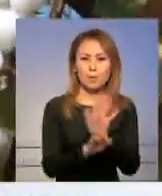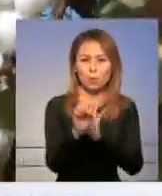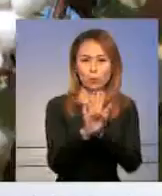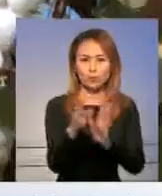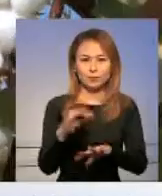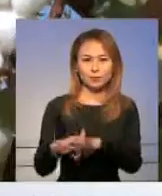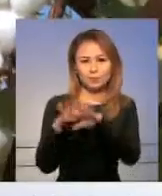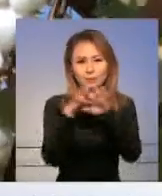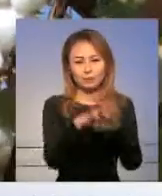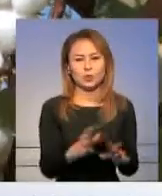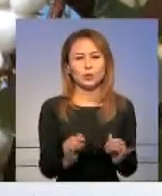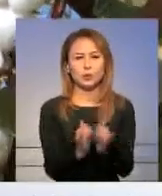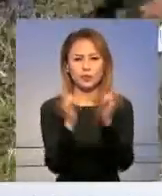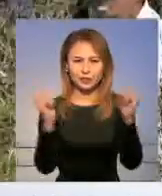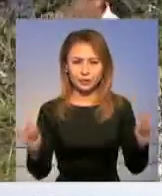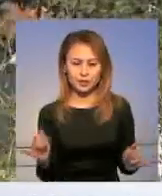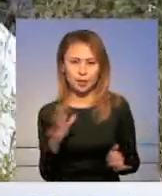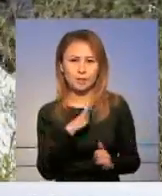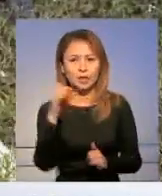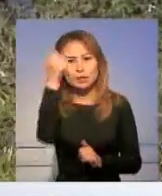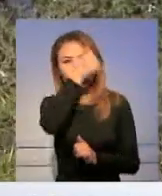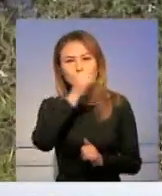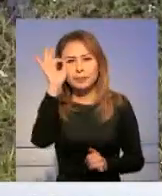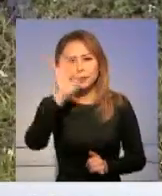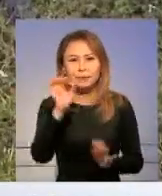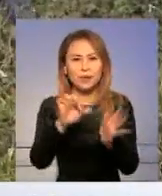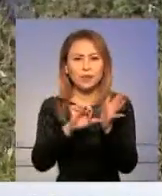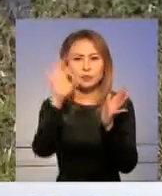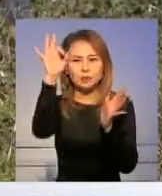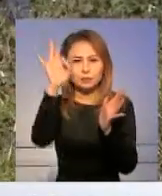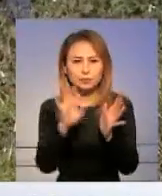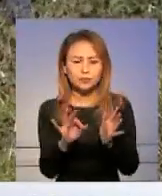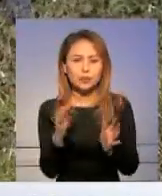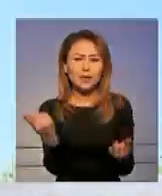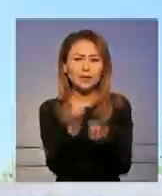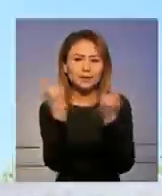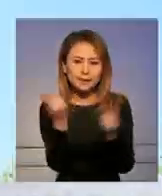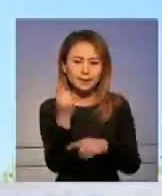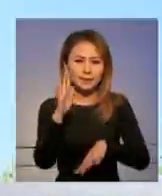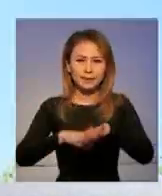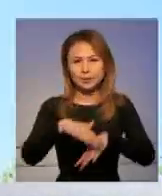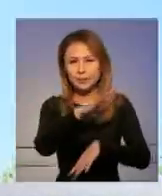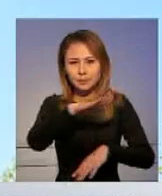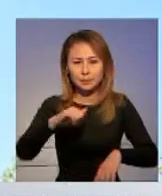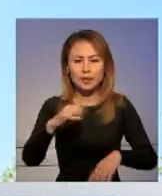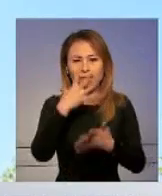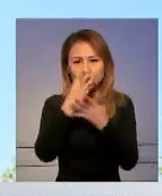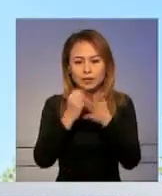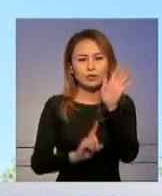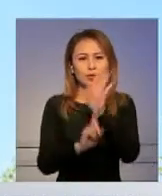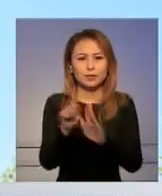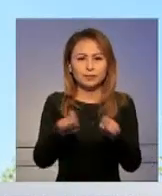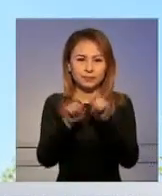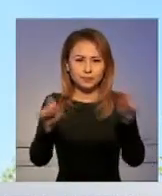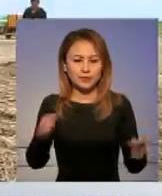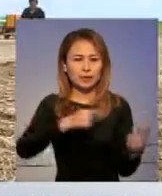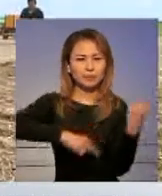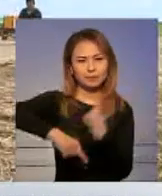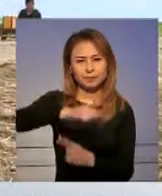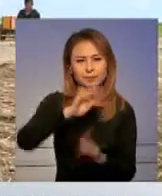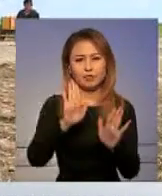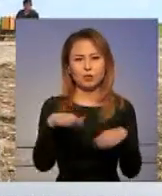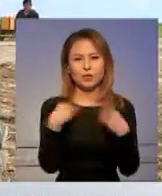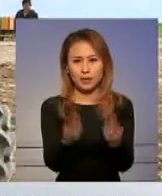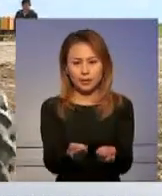бөлінетін қаржының көлемі ұлғайды. Жылдық үстемақысы 6% болатын жеңілдетілген несие өз ісін енді бастаймын деп отырған кәсіпкерлерге